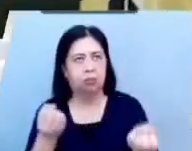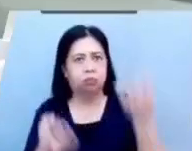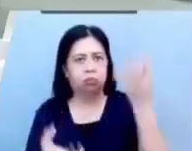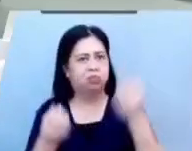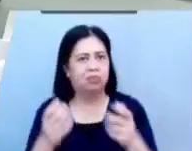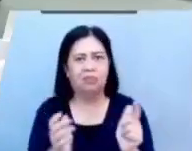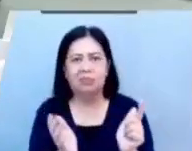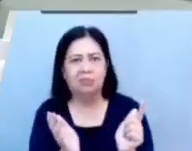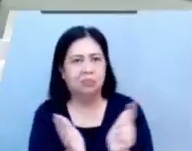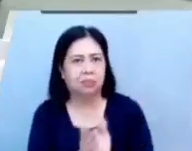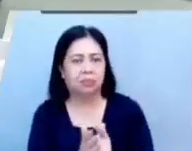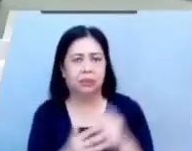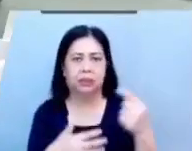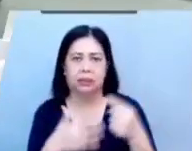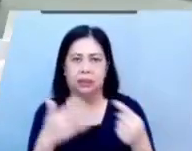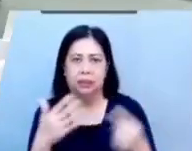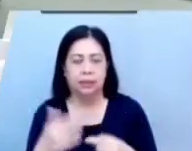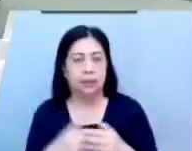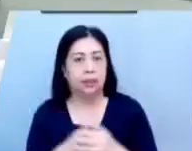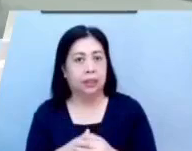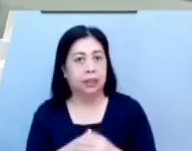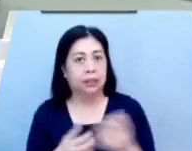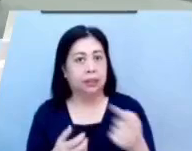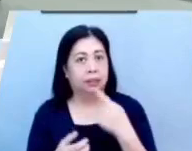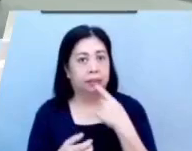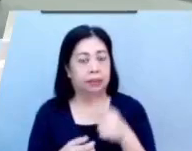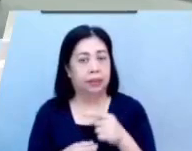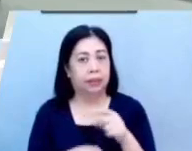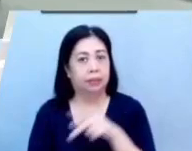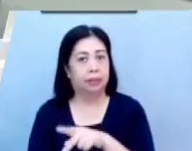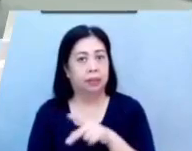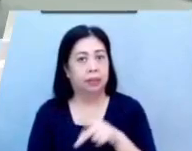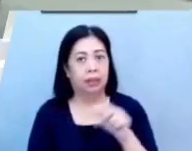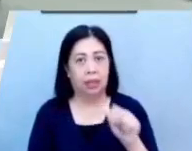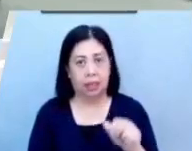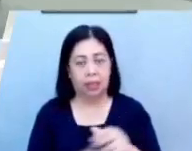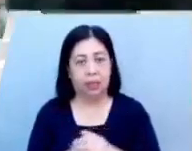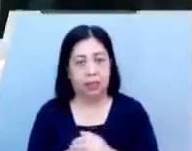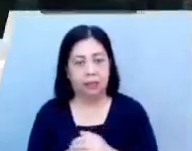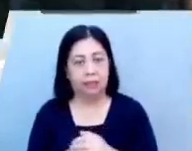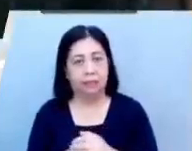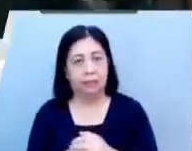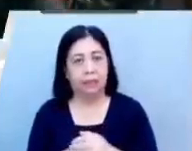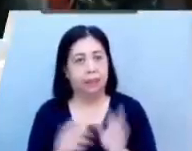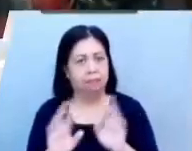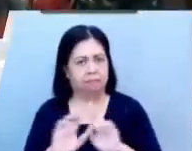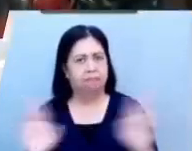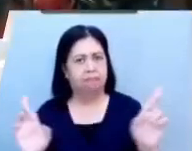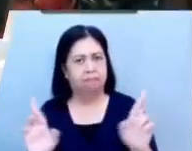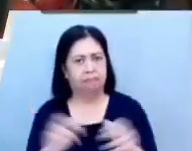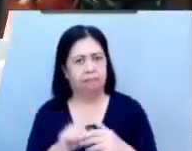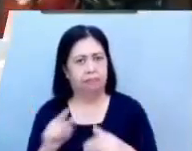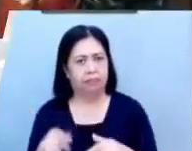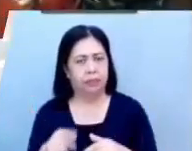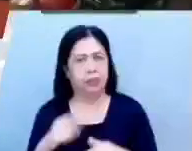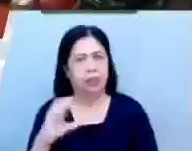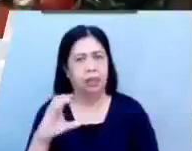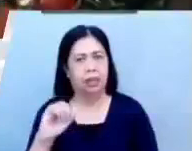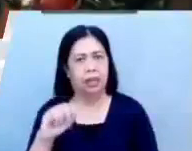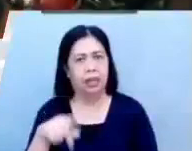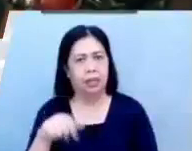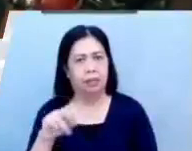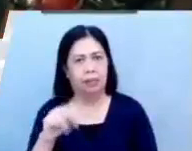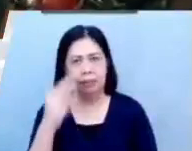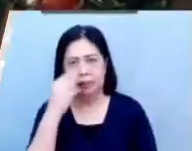pyrotechnic devices. Samantala, Connie, tiniyak naman ng Philippine Ports Authority o PPA yung kahandaan naman doon sa Port of Calapan sa Oriental Mindoro para naman